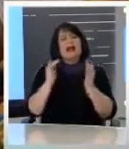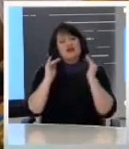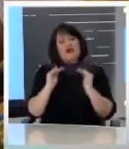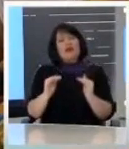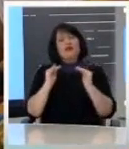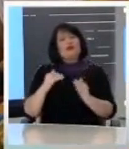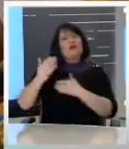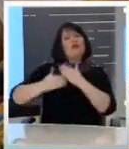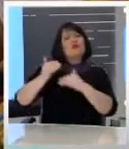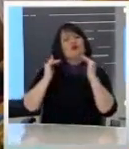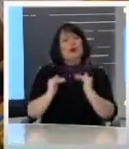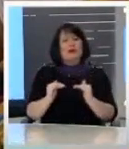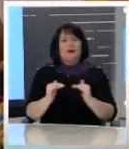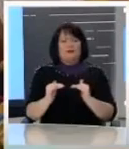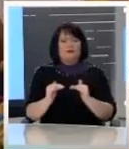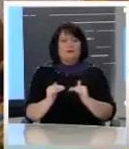μοτίβο.